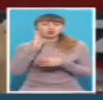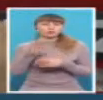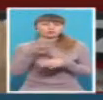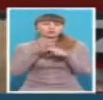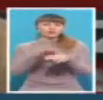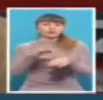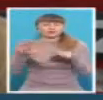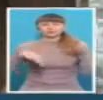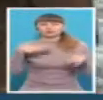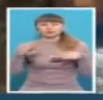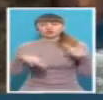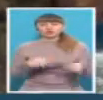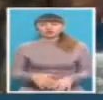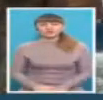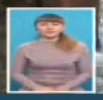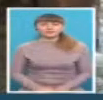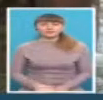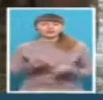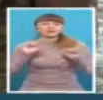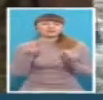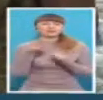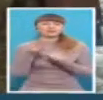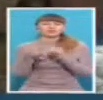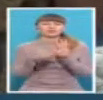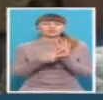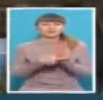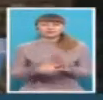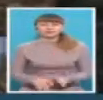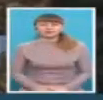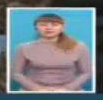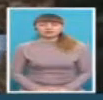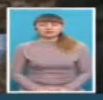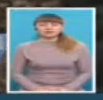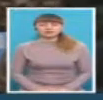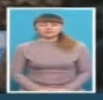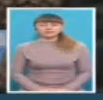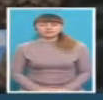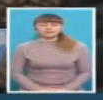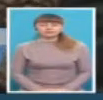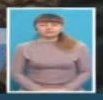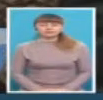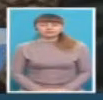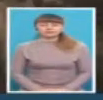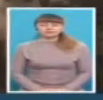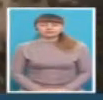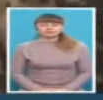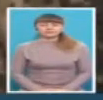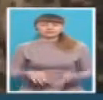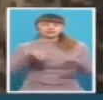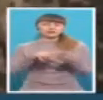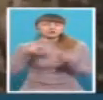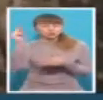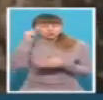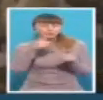мақсатында ұйымдастырылды. Қыс 2018 оқу жаттығу аясында республика бойынша төтенше жағдайларды жою және зардап